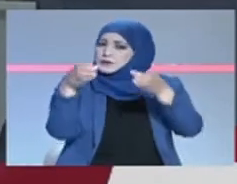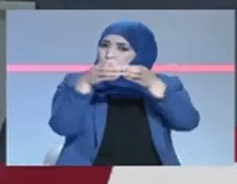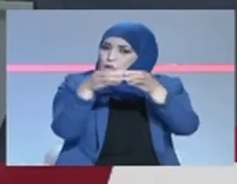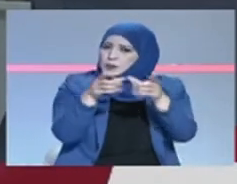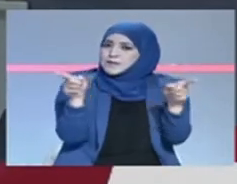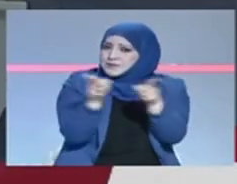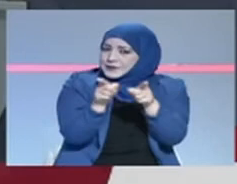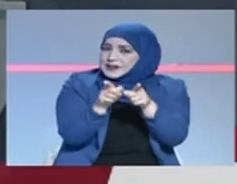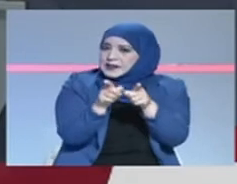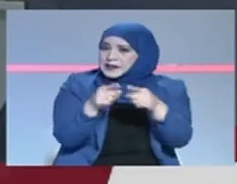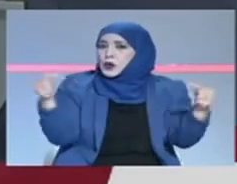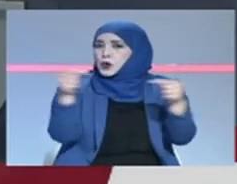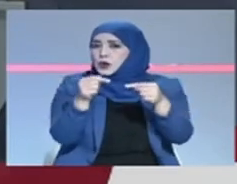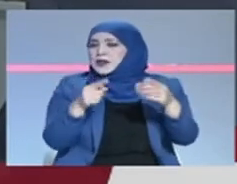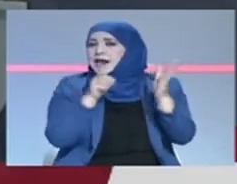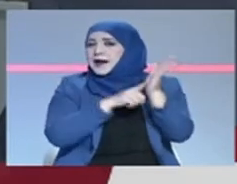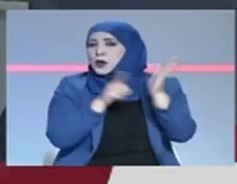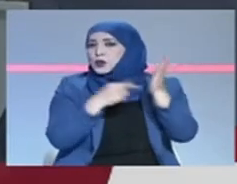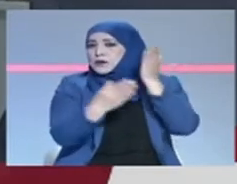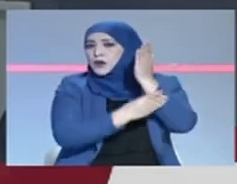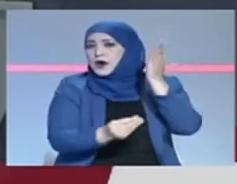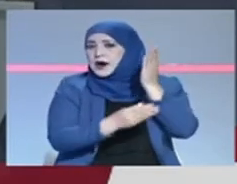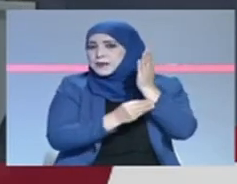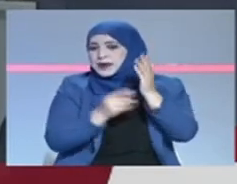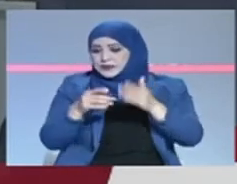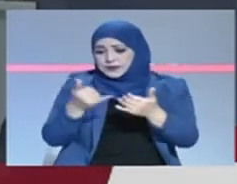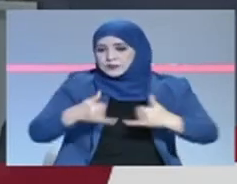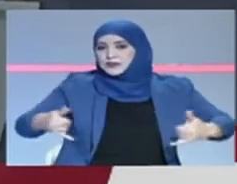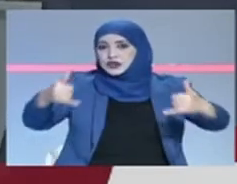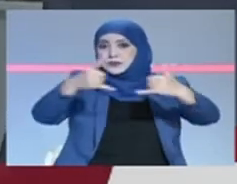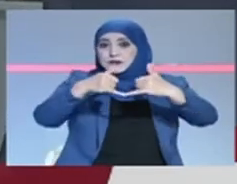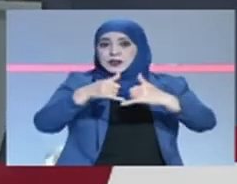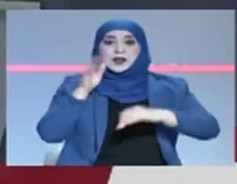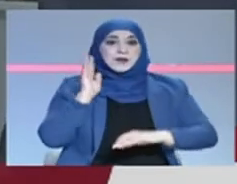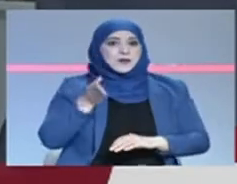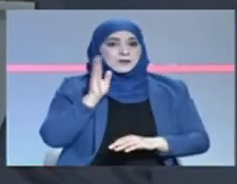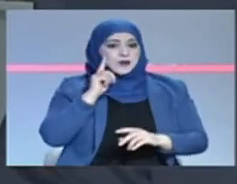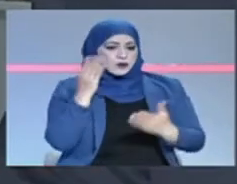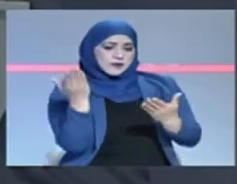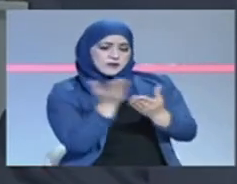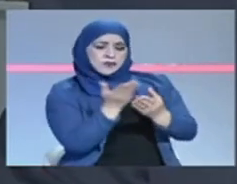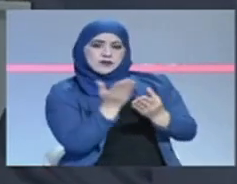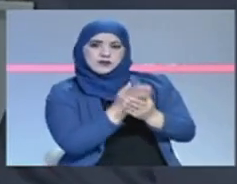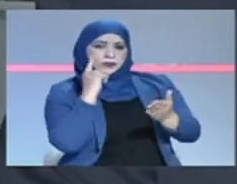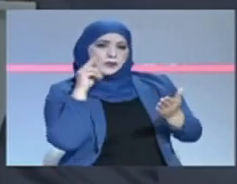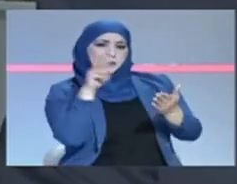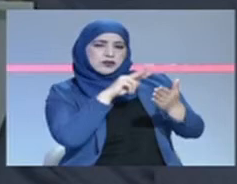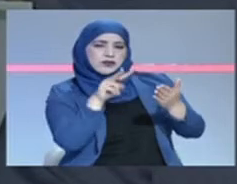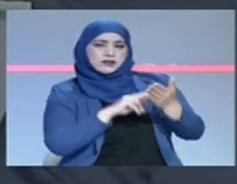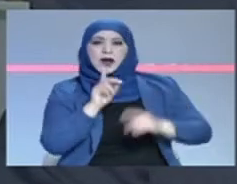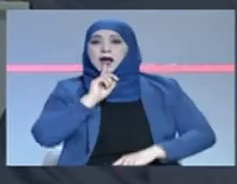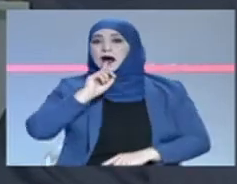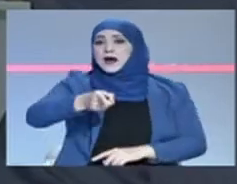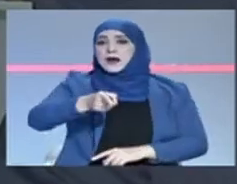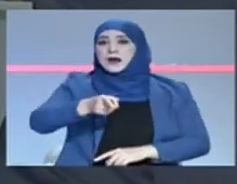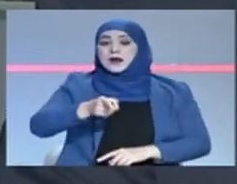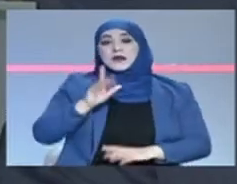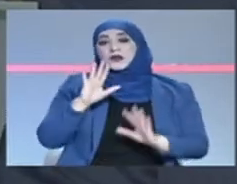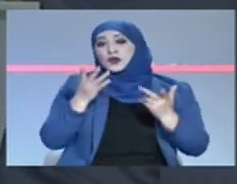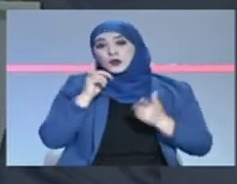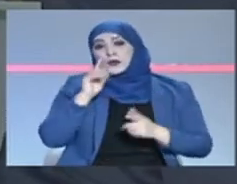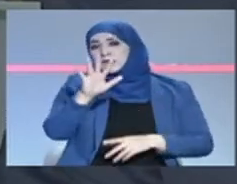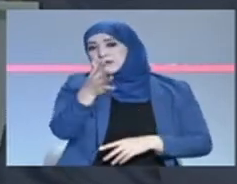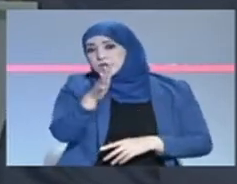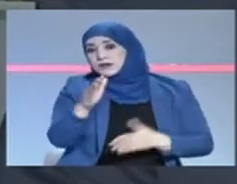الذين خالفوا قانون المهنة، واجتمع مجلس التأديب ونظر في ملفاتهم وأصدر القرارات التي تراوحت